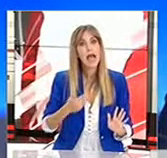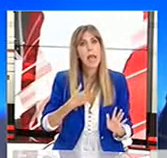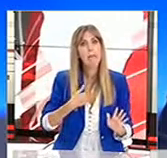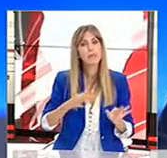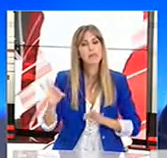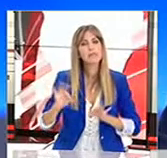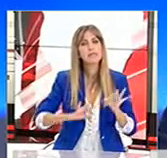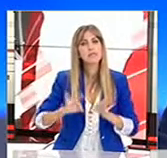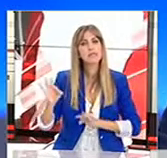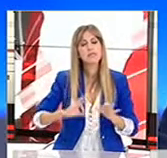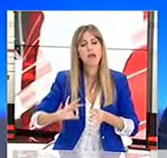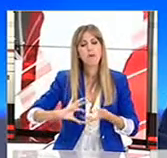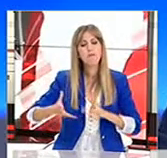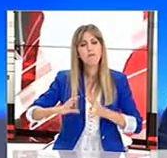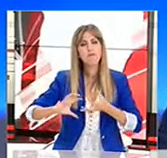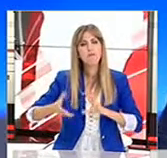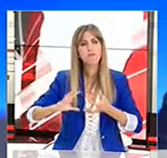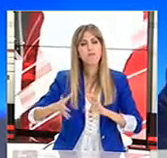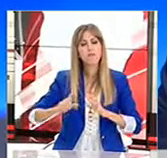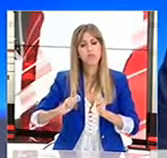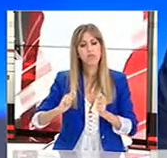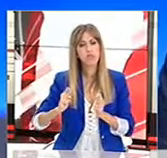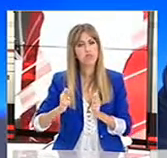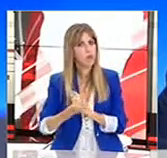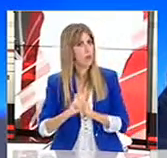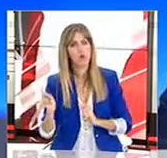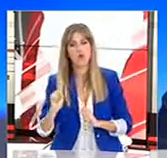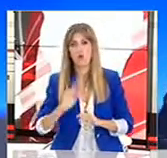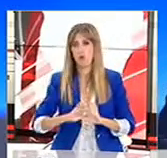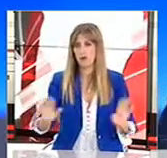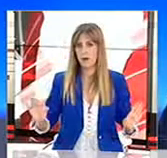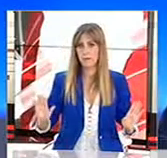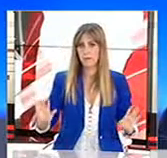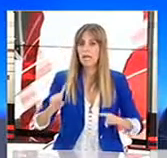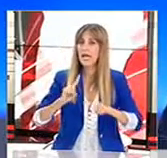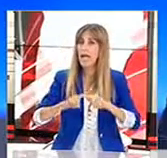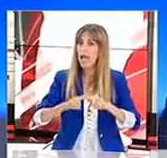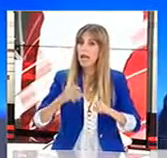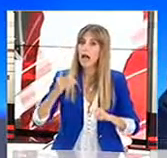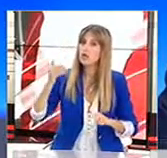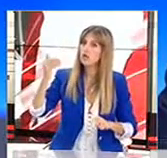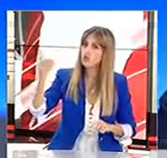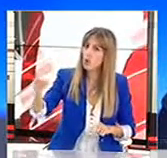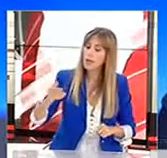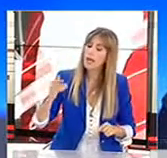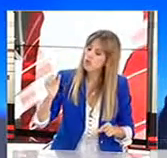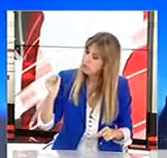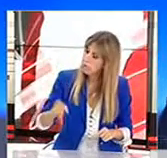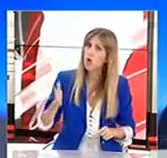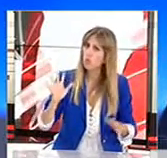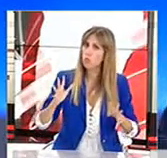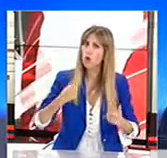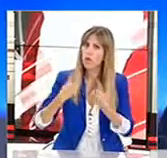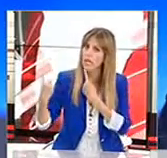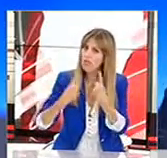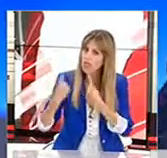μας και το στρατηγικό μας προσανατολισμό. Η επόμενη μέρα της χώρας μπορεί να έχει στοιχεία διαλόγου, συνεννόησης με ευρύτερες